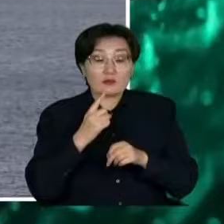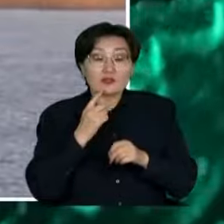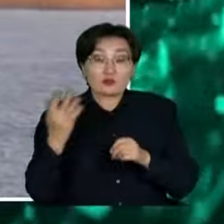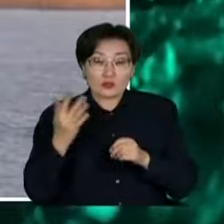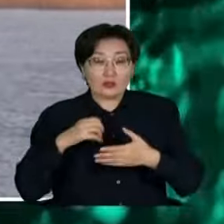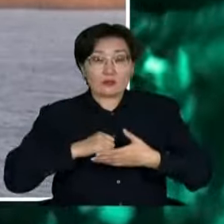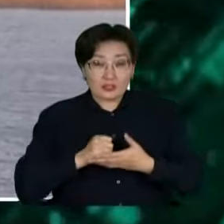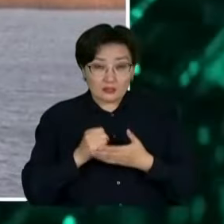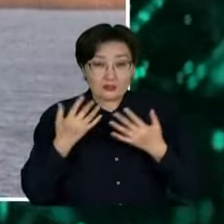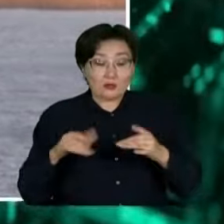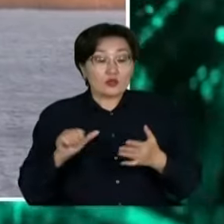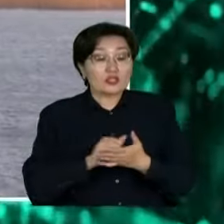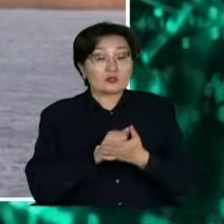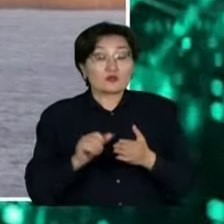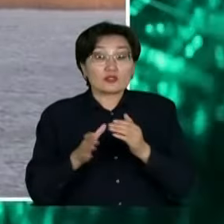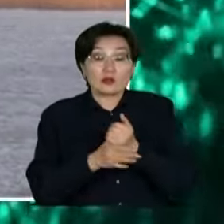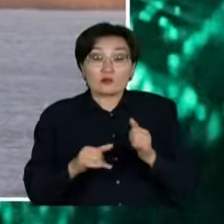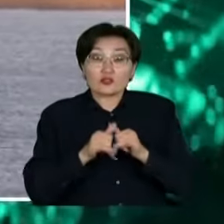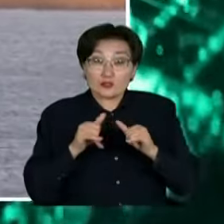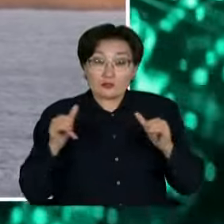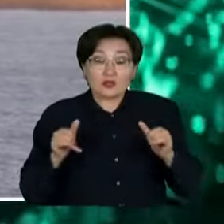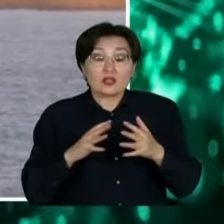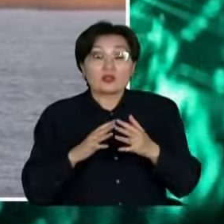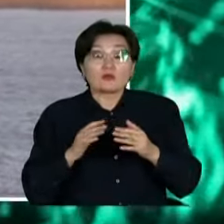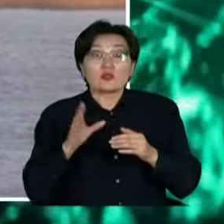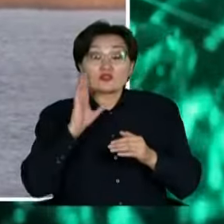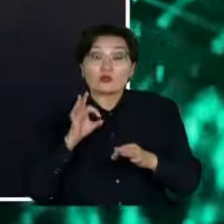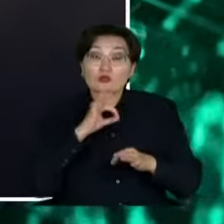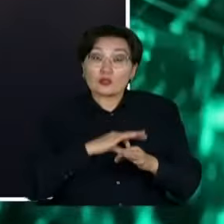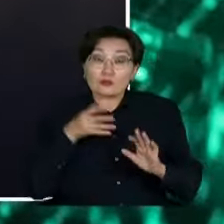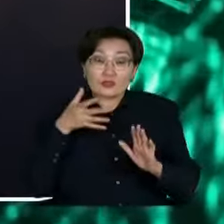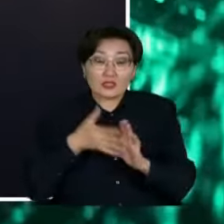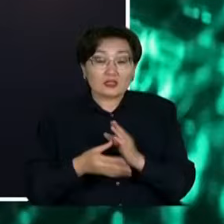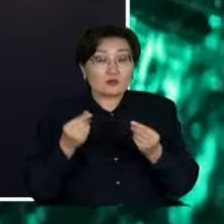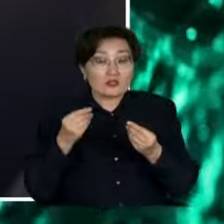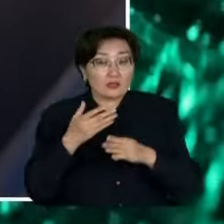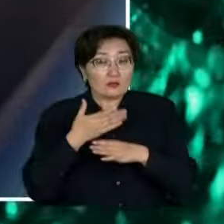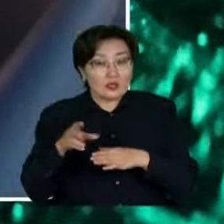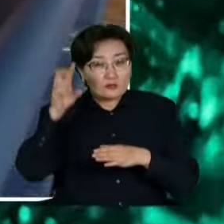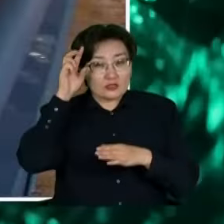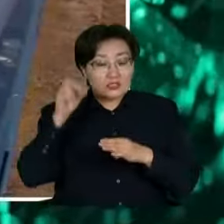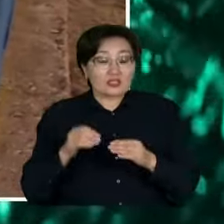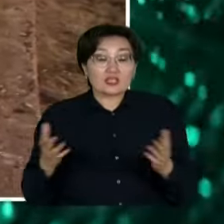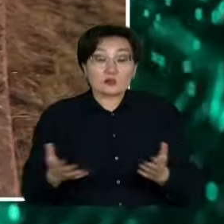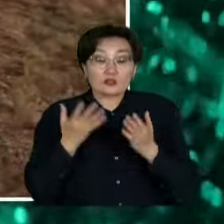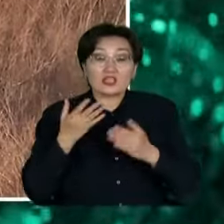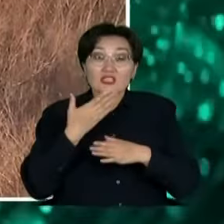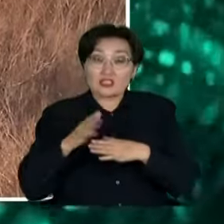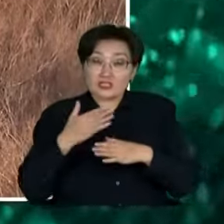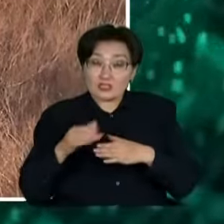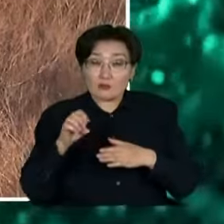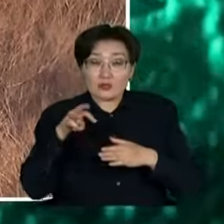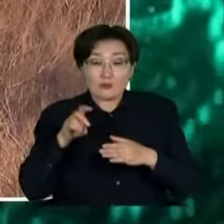оқылымда мақұлдады. Құжатта балық өсірушілерге су тұтыну шығындары үшін субсидия, мемлекеттен жеңілдетілген кредиттер